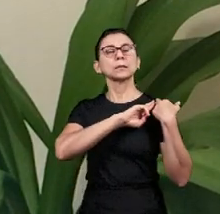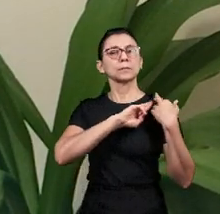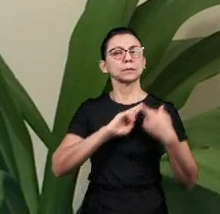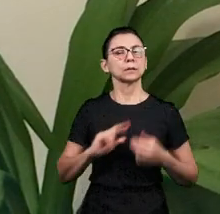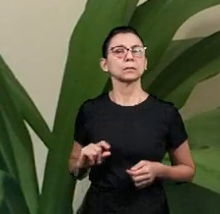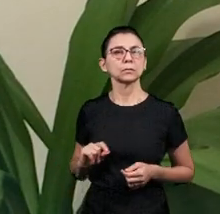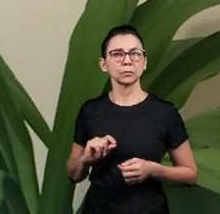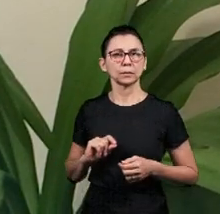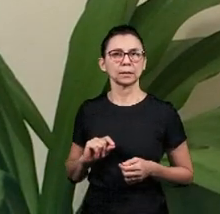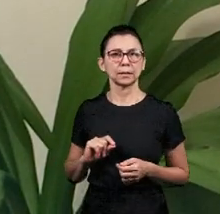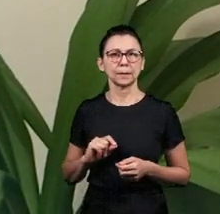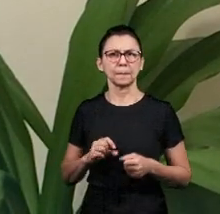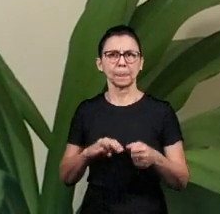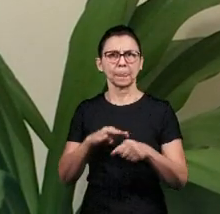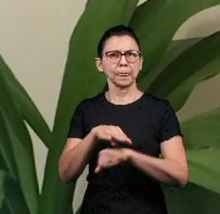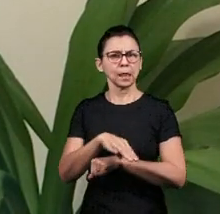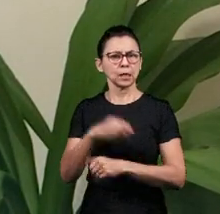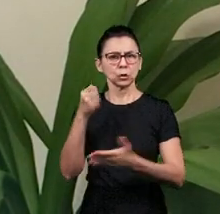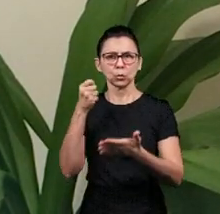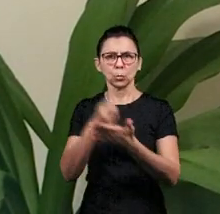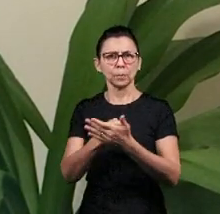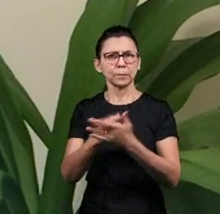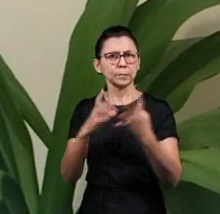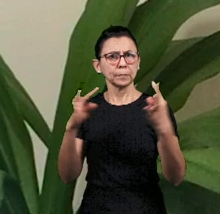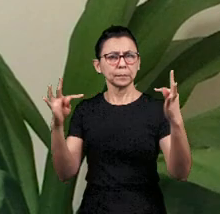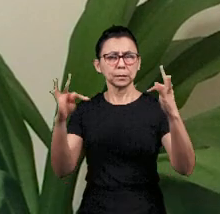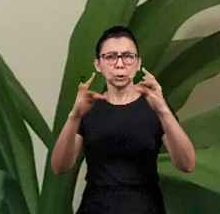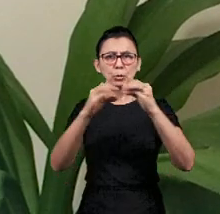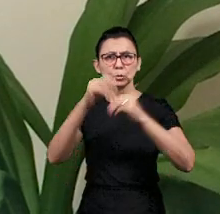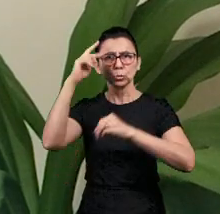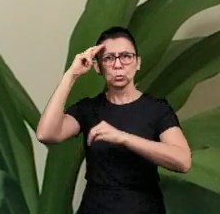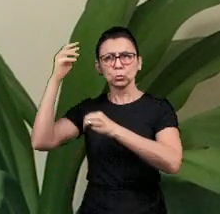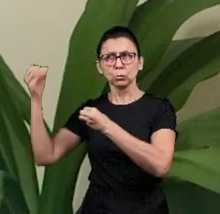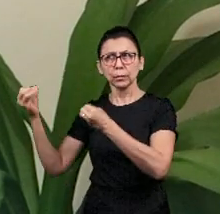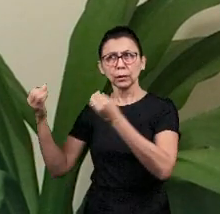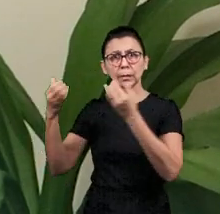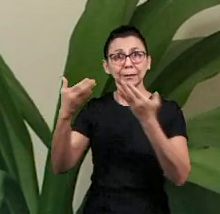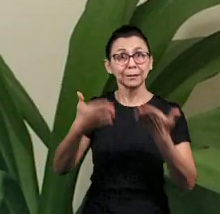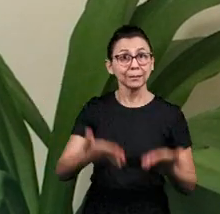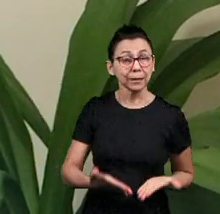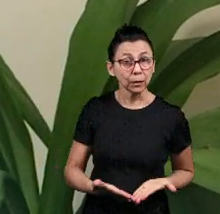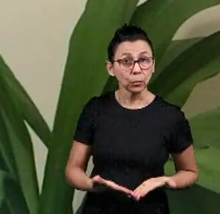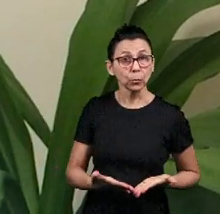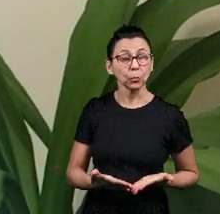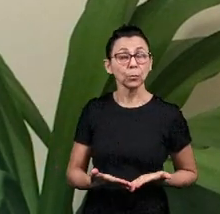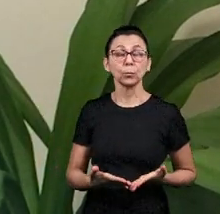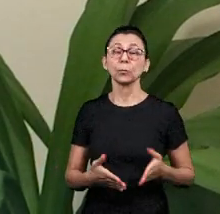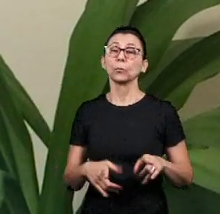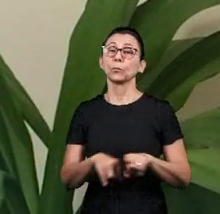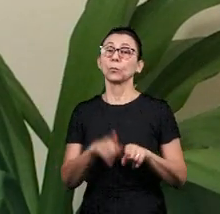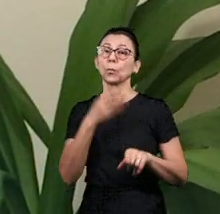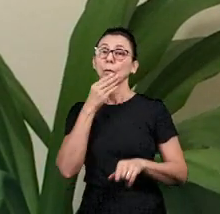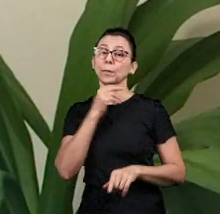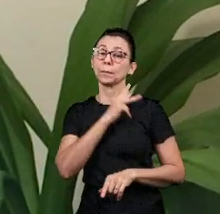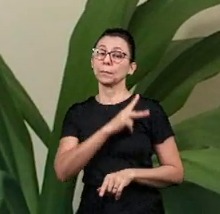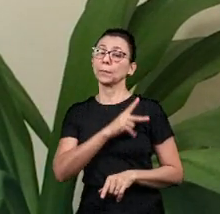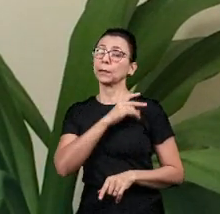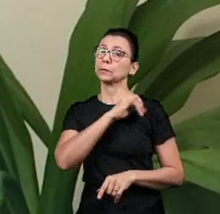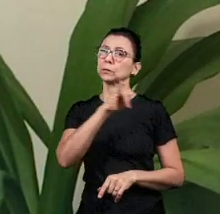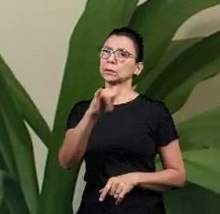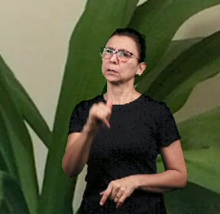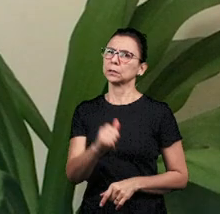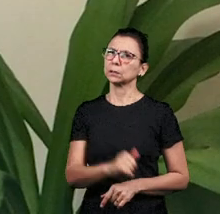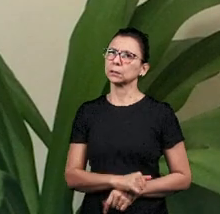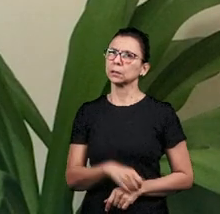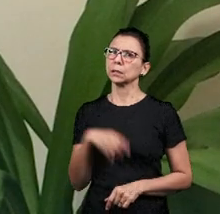d'accomplir son ministère qu'il a reçu de la part du Seigneur, comme Paul a dit, donc que cela s'accomplisse